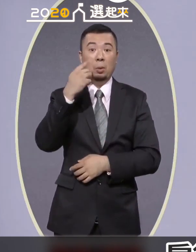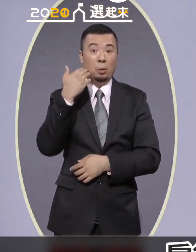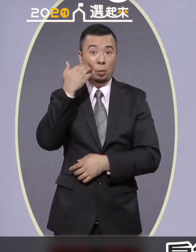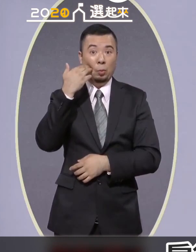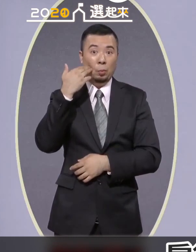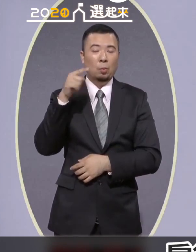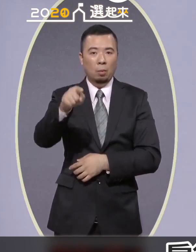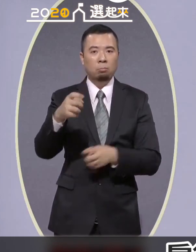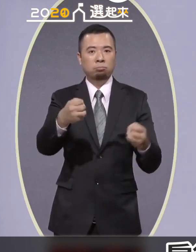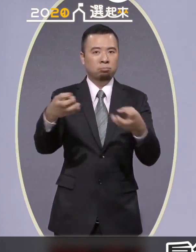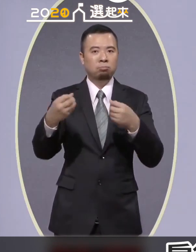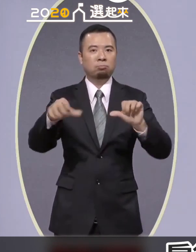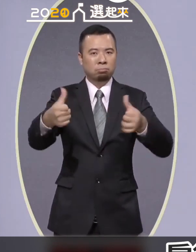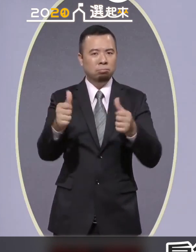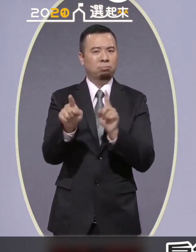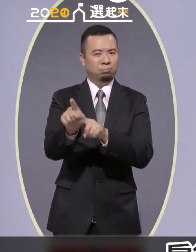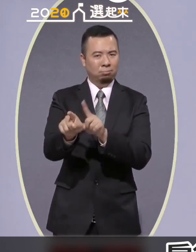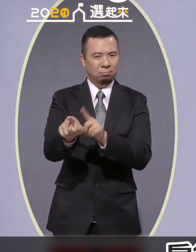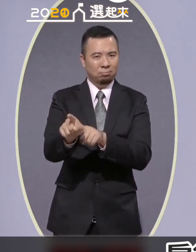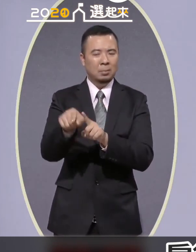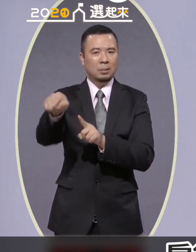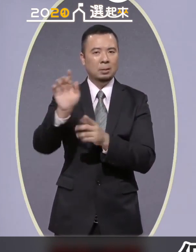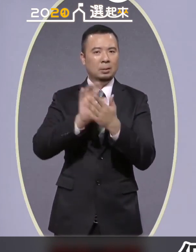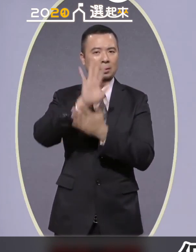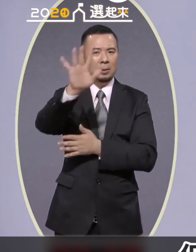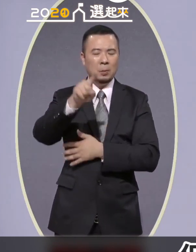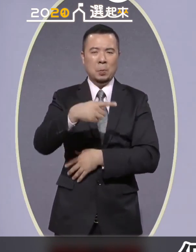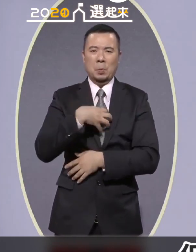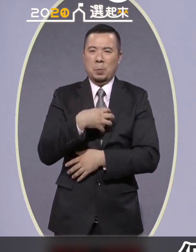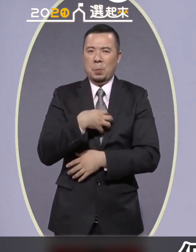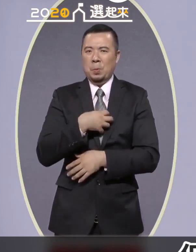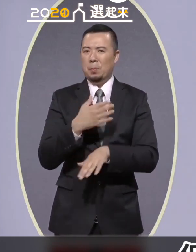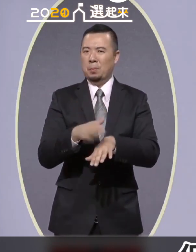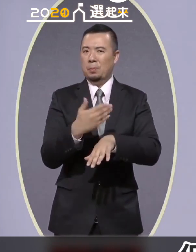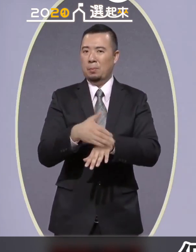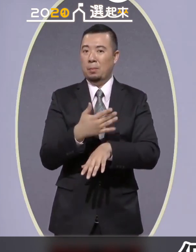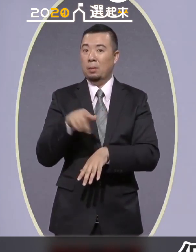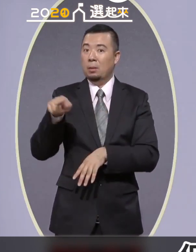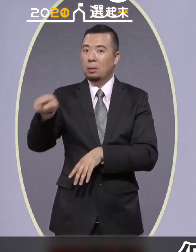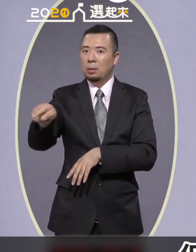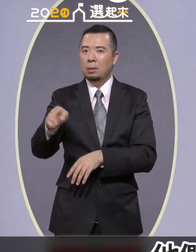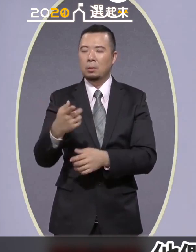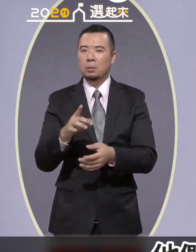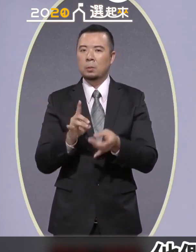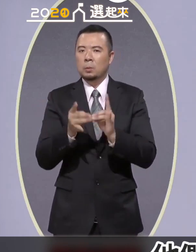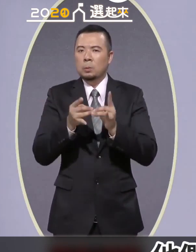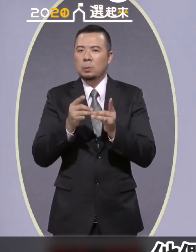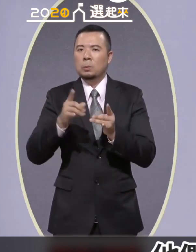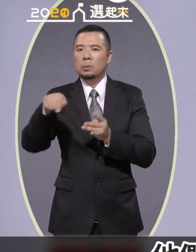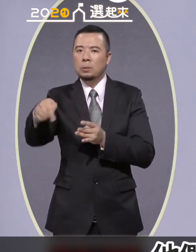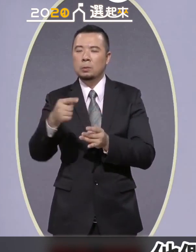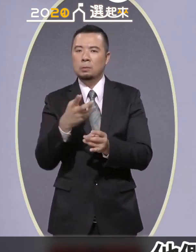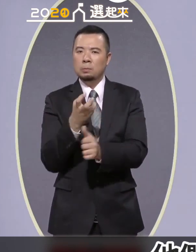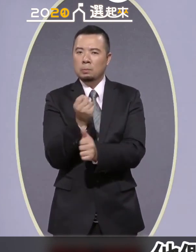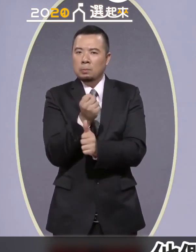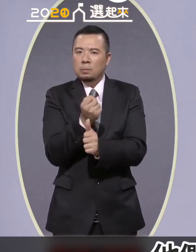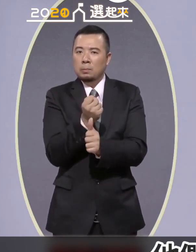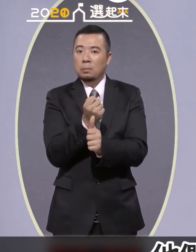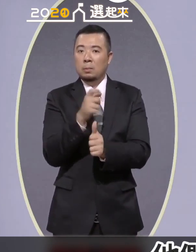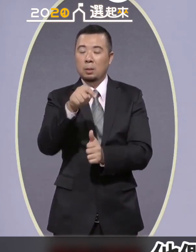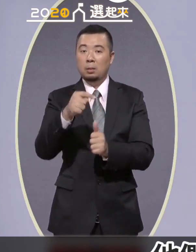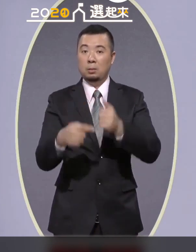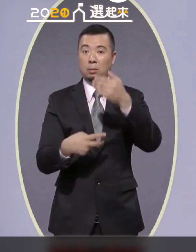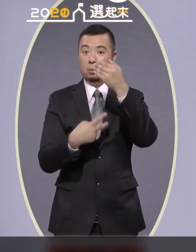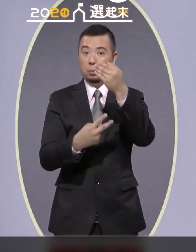护从在对岸的压力之下，但是在中国操纵之下，他们所认定的所谓的九二共识